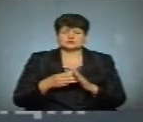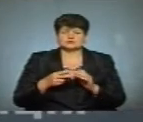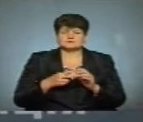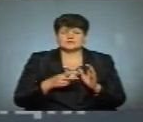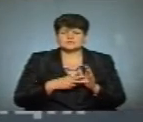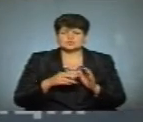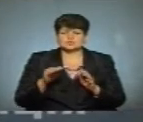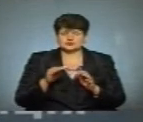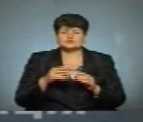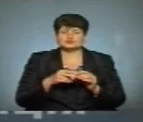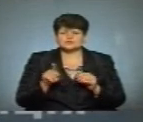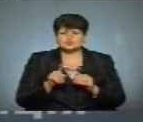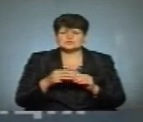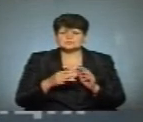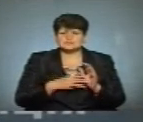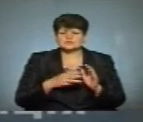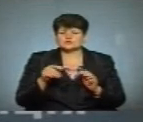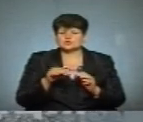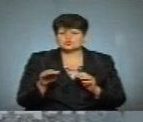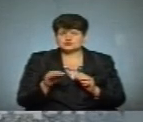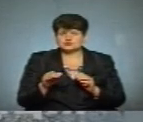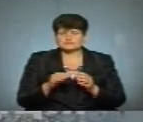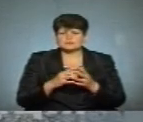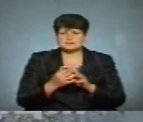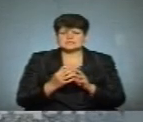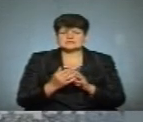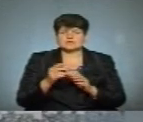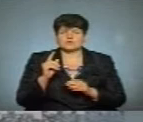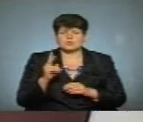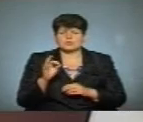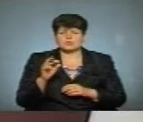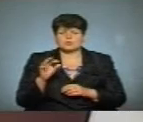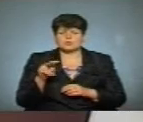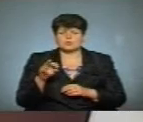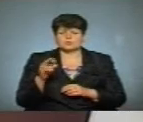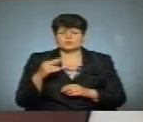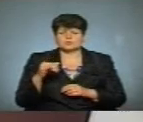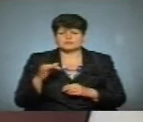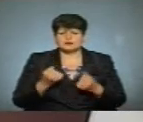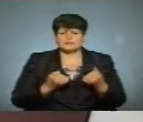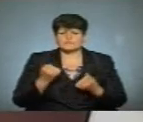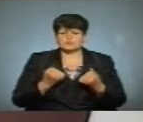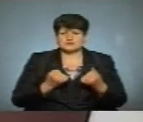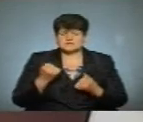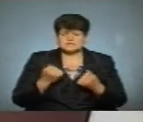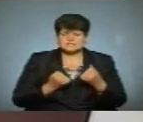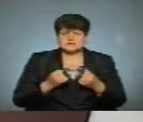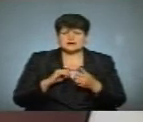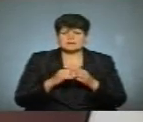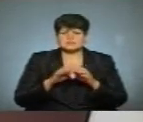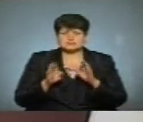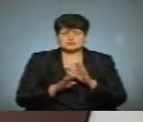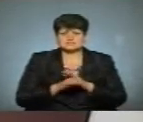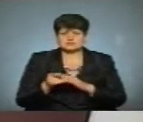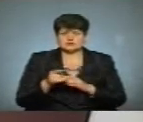року на ділянці дороги Тернопіль-Скалац-Жванець між селом Колодіївка та Скалотом Водій автобуса Кам'янець-Подільський Тернопіль